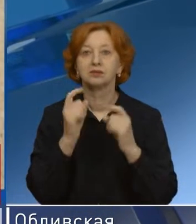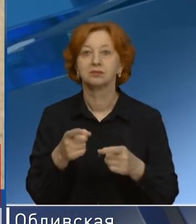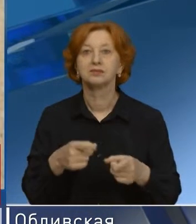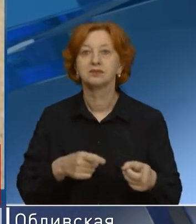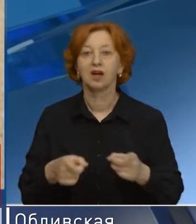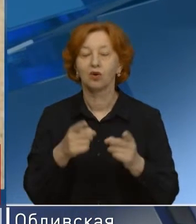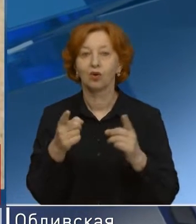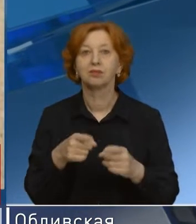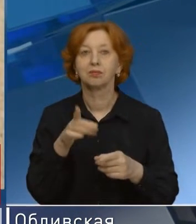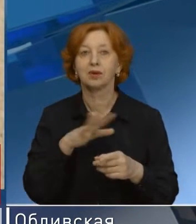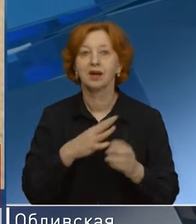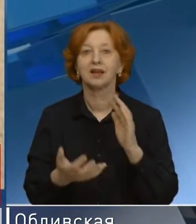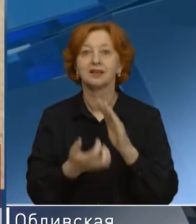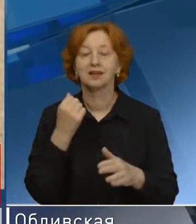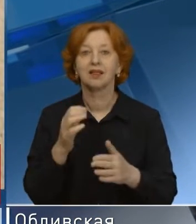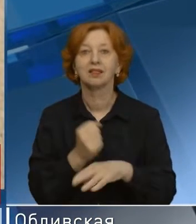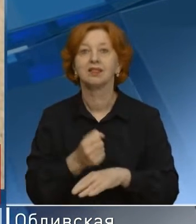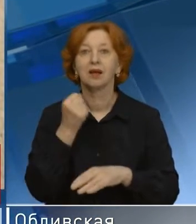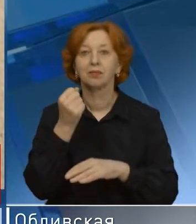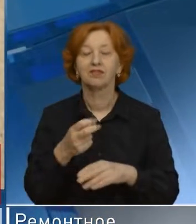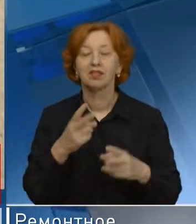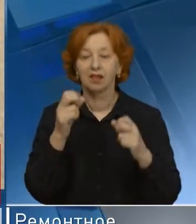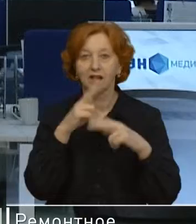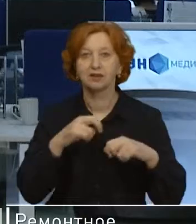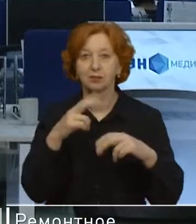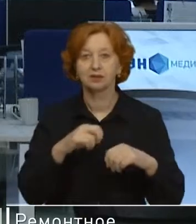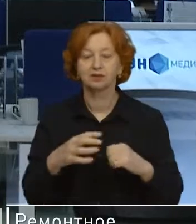дороги. Товары были изъяты и направлены на экспертизу.